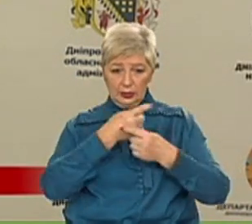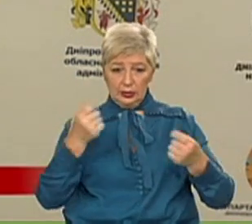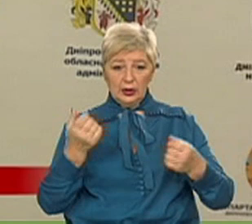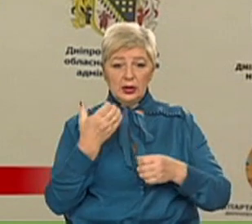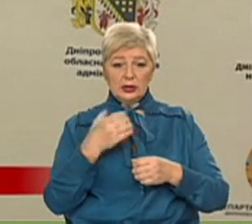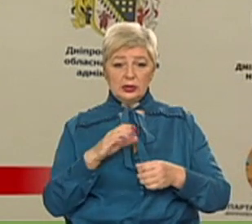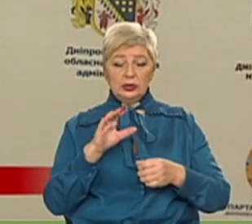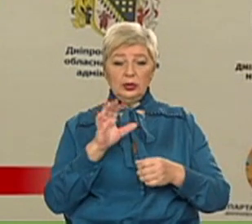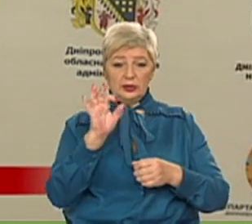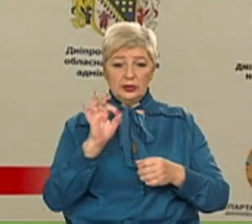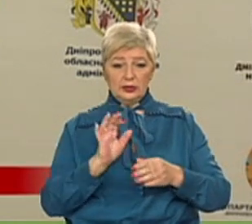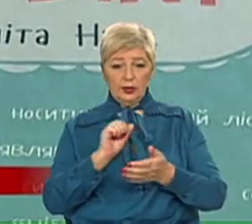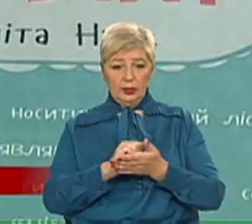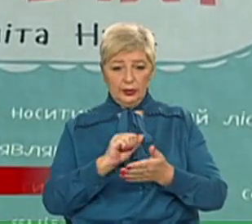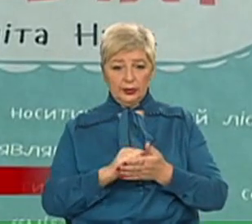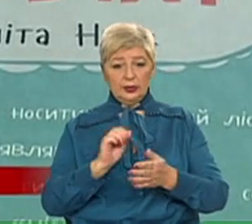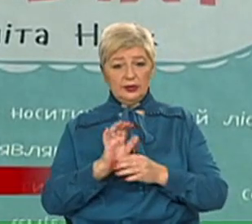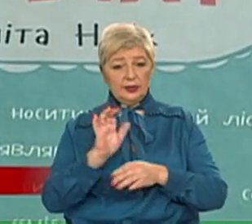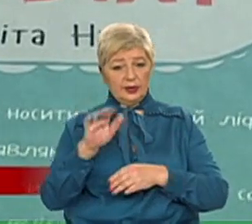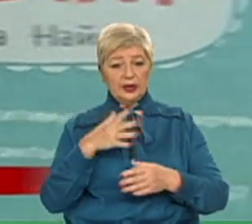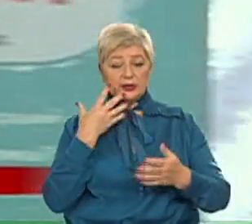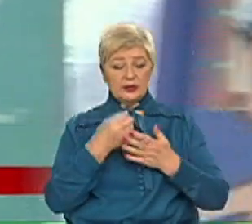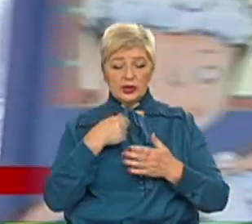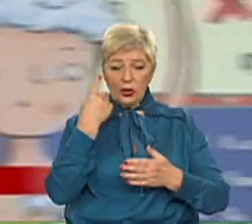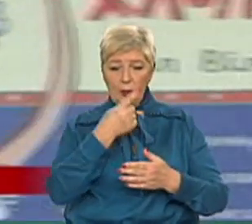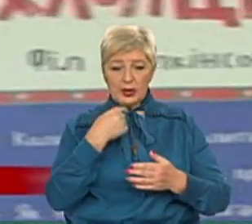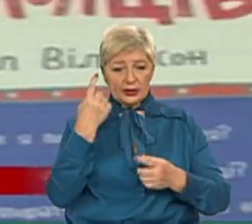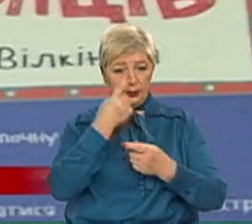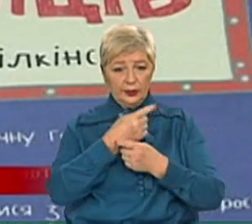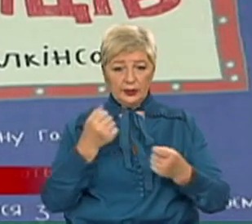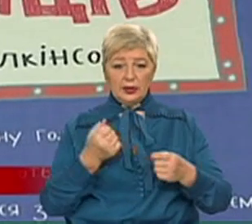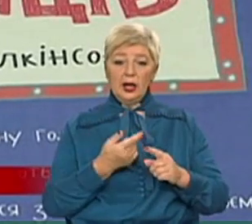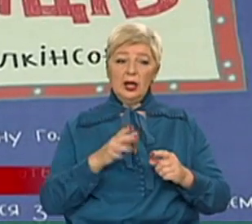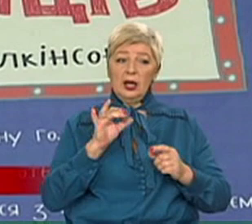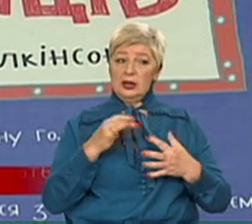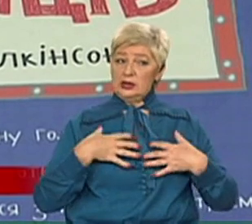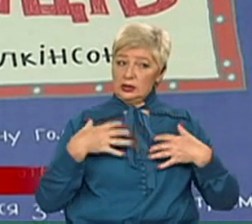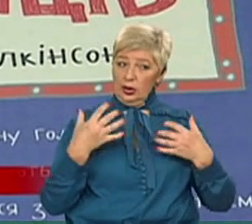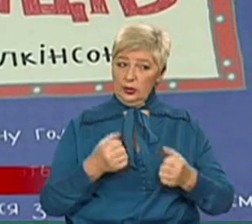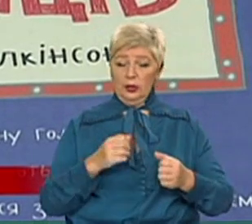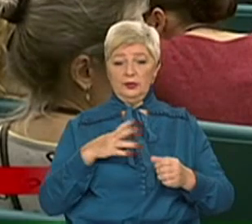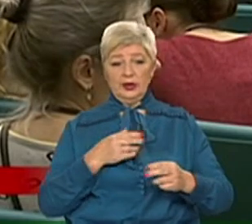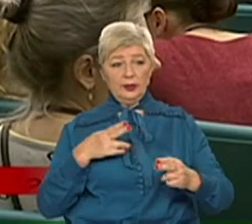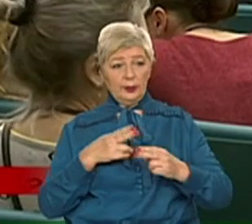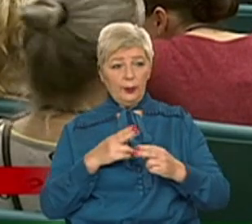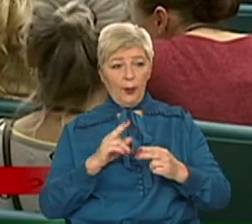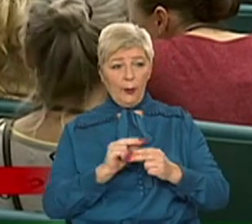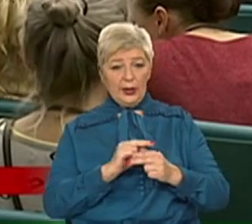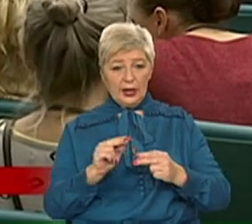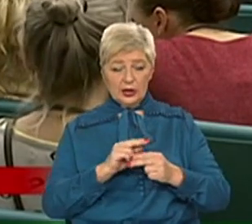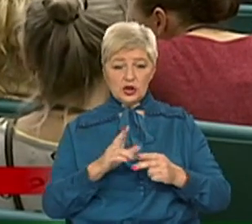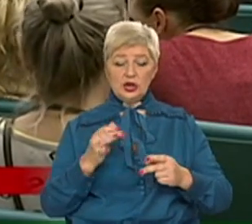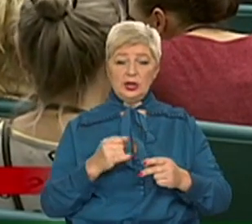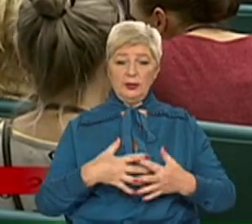його відправляйте в особисті повідомлення. Не оминули і питання здоров'я. Це про контрацепцію та профілактику